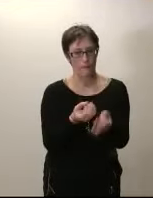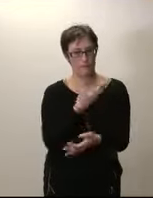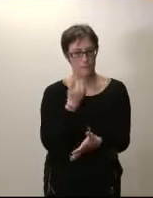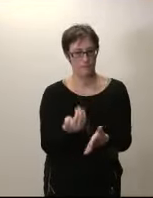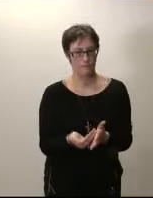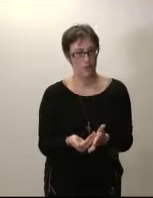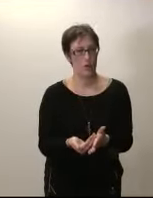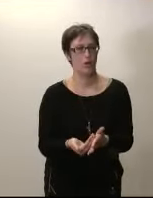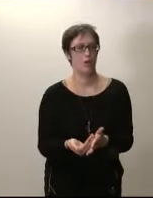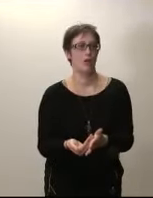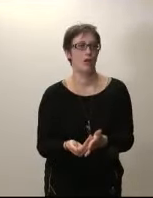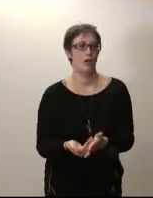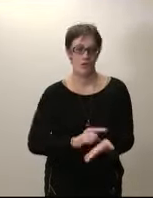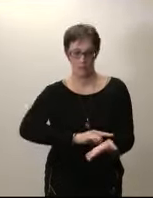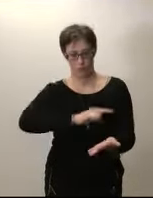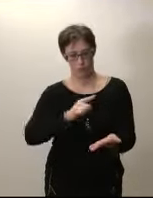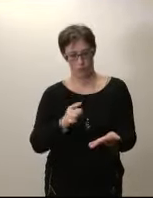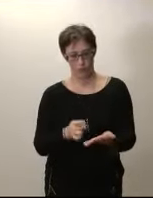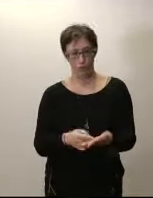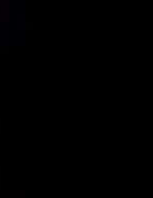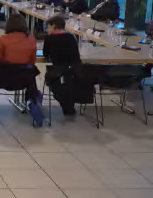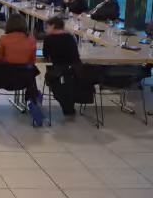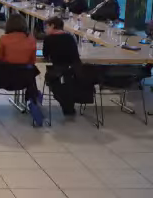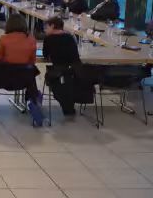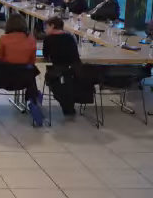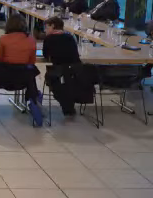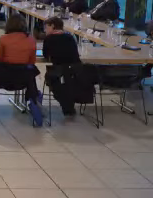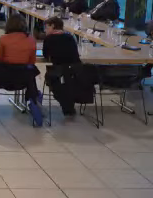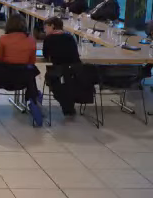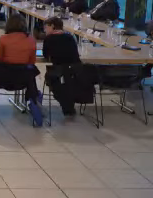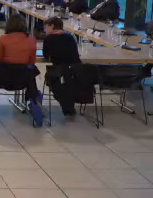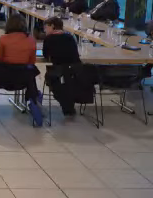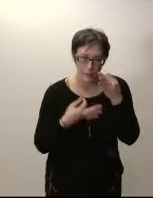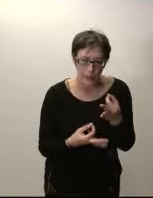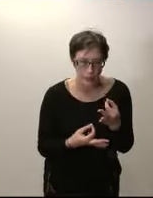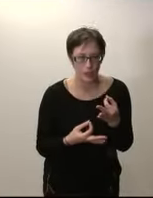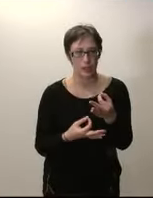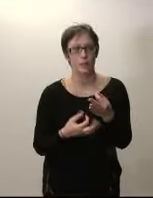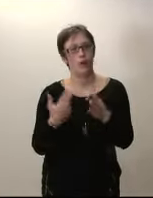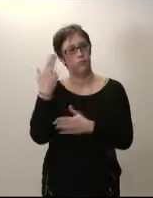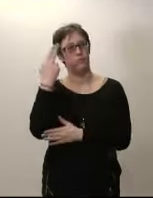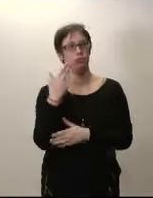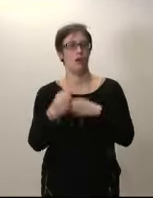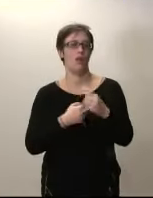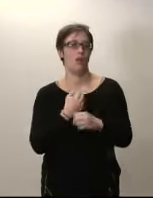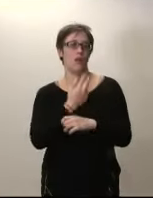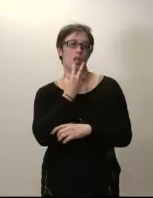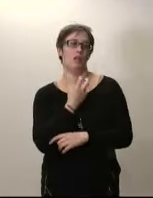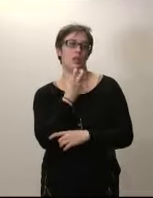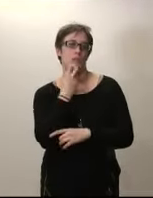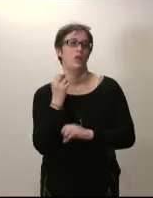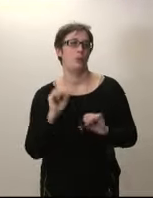de faire un meilleur budget primitif avant que l'année civile ne commence, avant que l'exercice ne